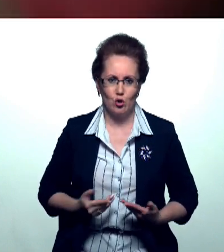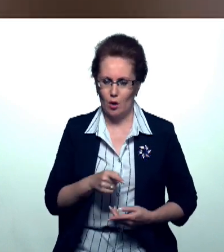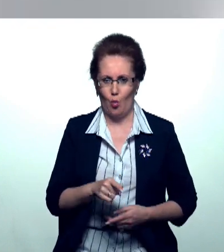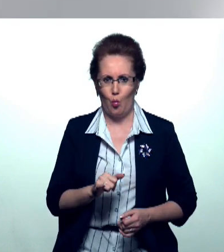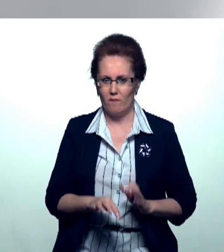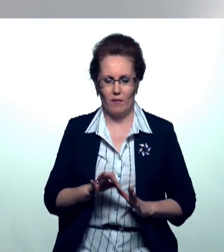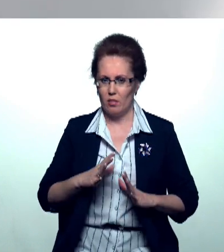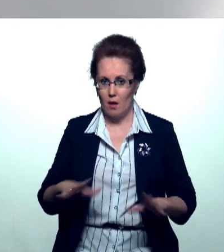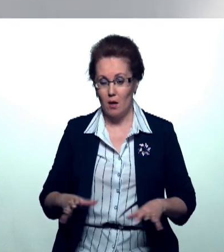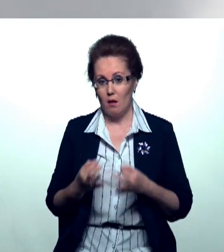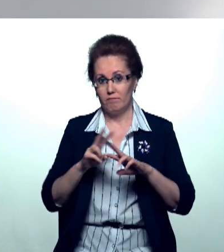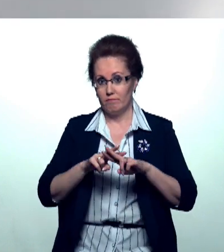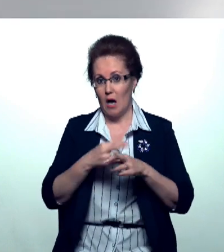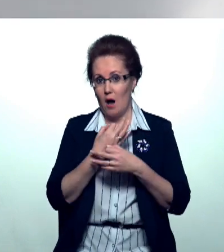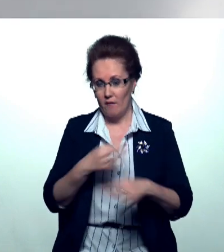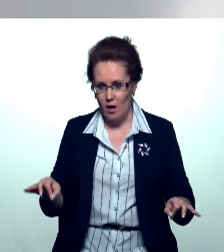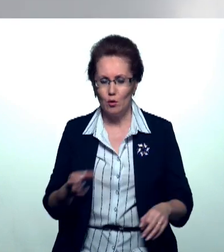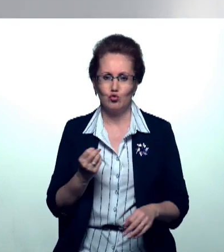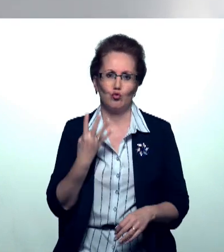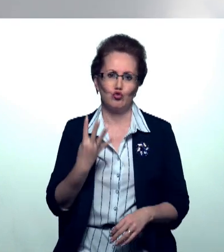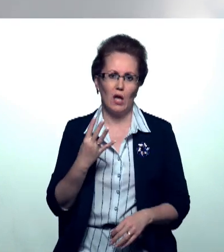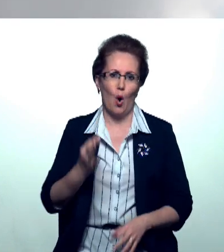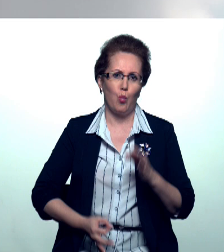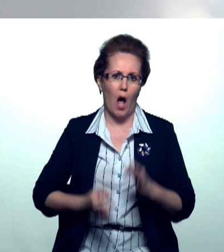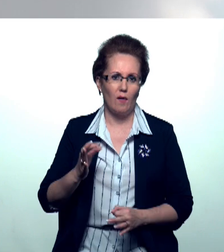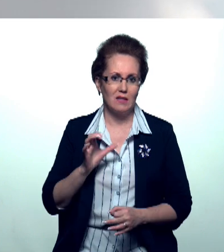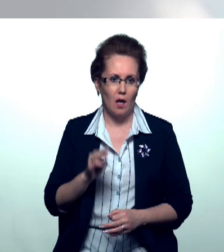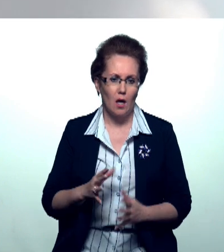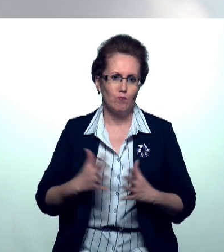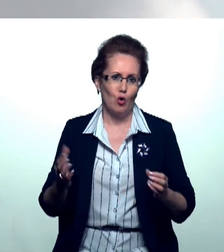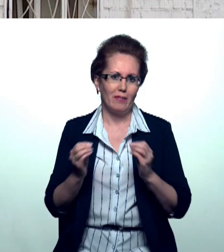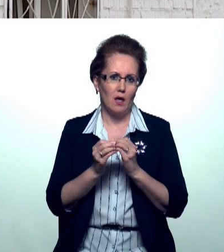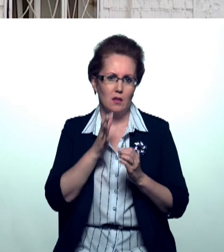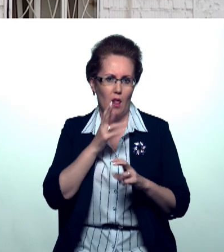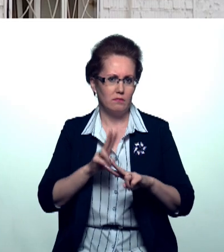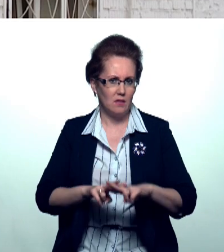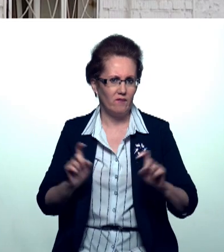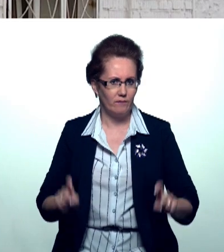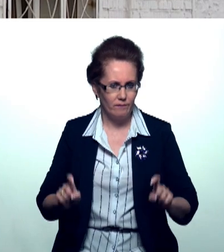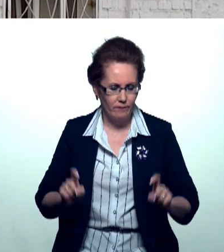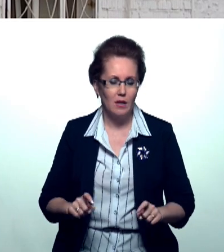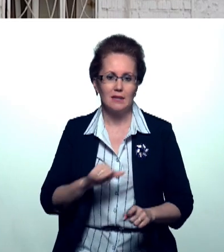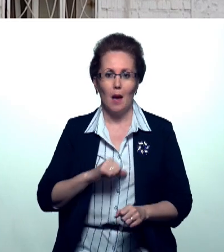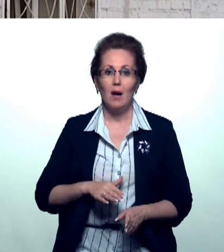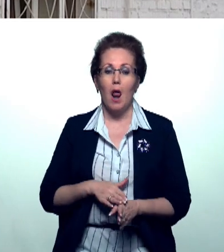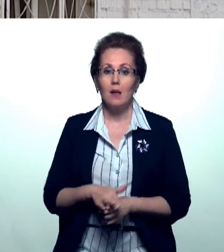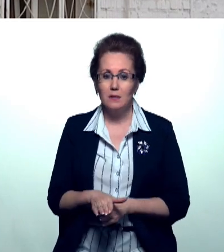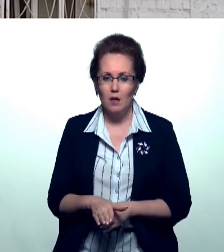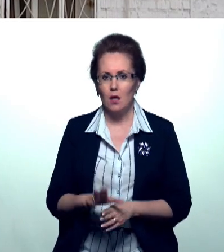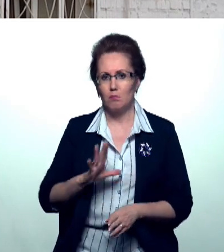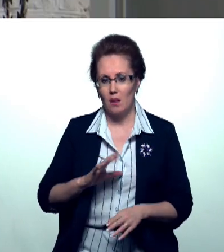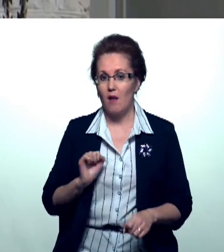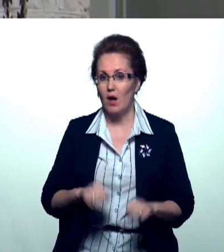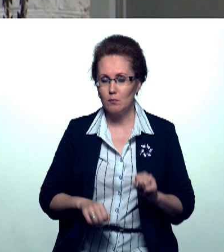было. После освобождения еще 4 уголовные статьи и, в общем, более 10 лет тюремного срока. Потому самореализация, как он решил сам,